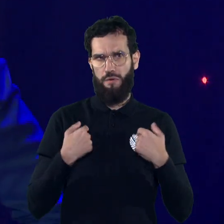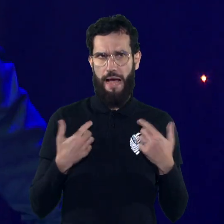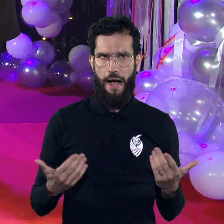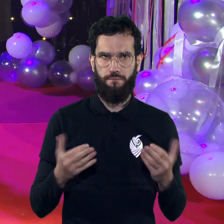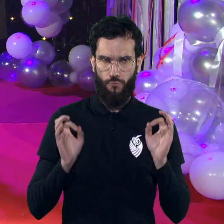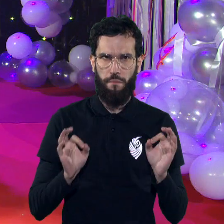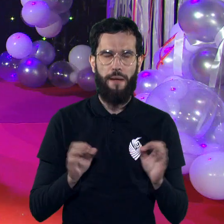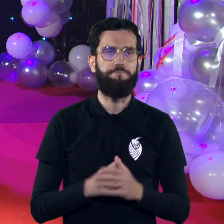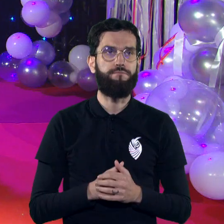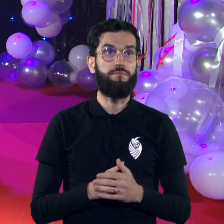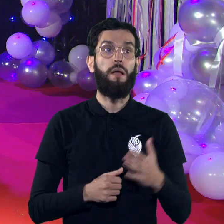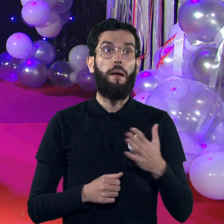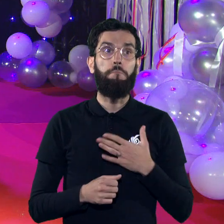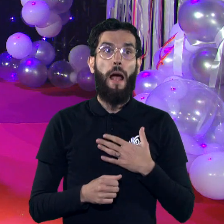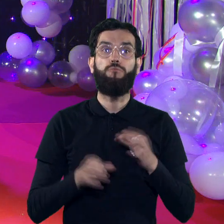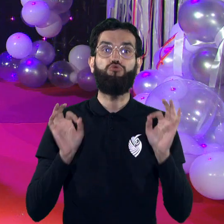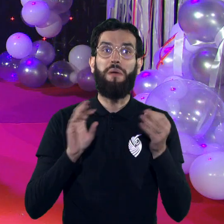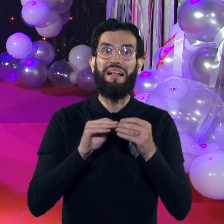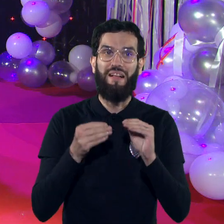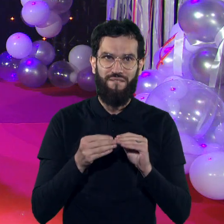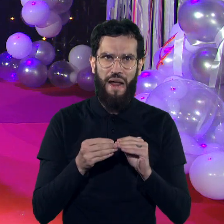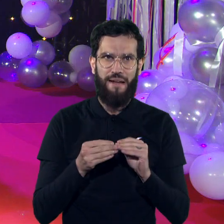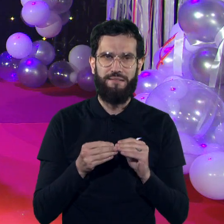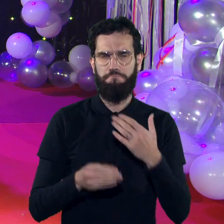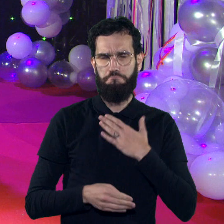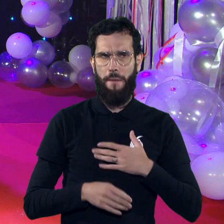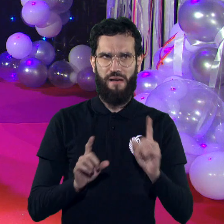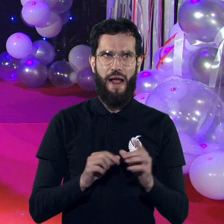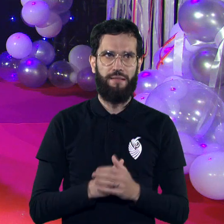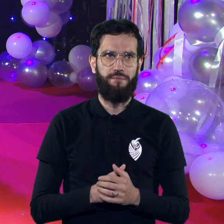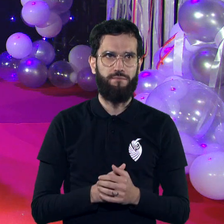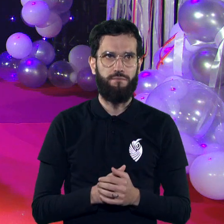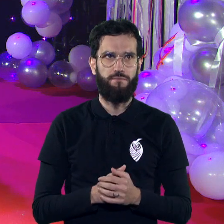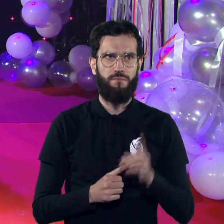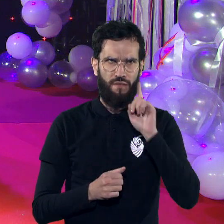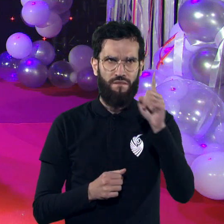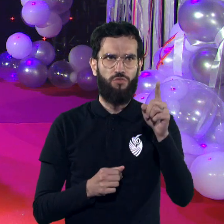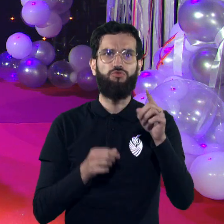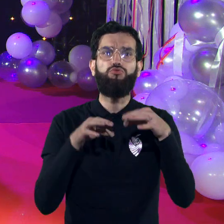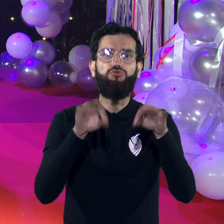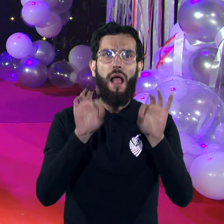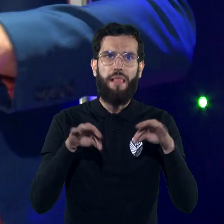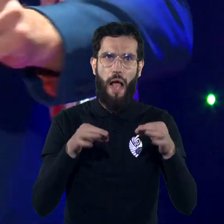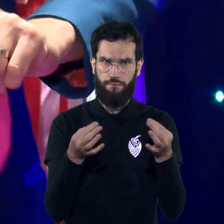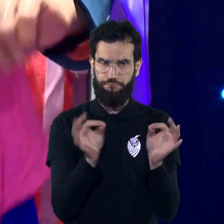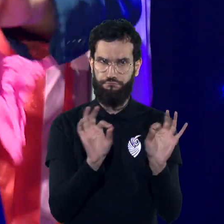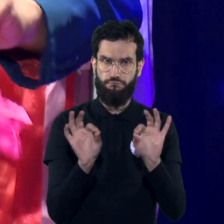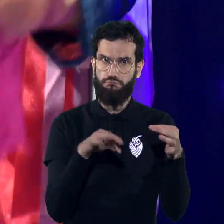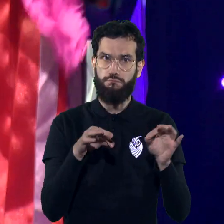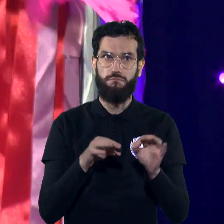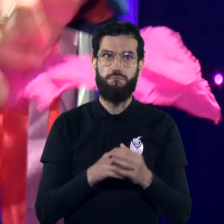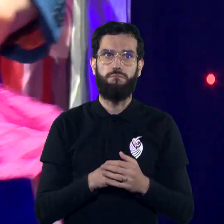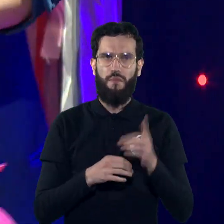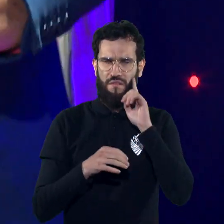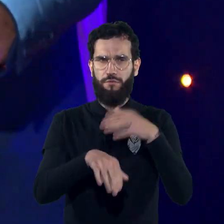OK, špagátov bolo dosť. Inak mám tu takúto vec. Tiež jedna z mojich obľúbených, takáto maličká šatka. Poďme na to. Okay.